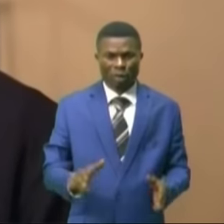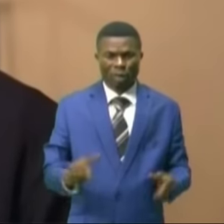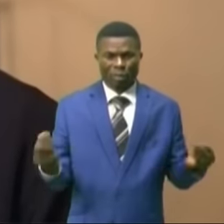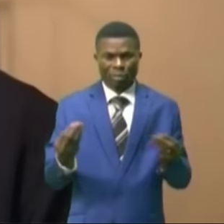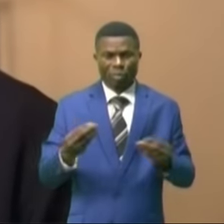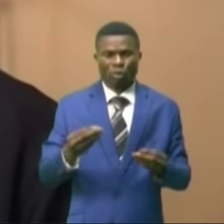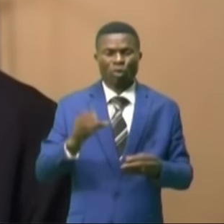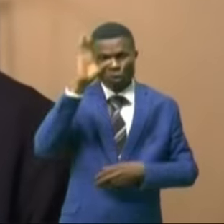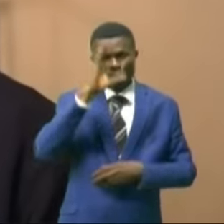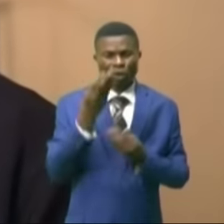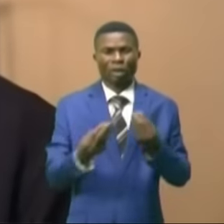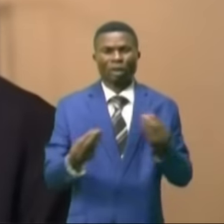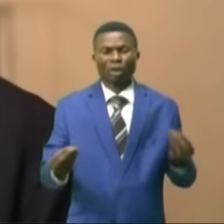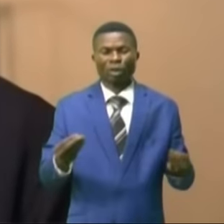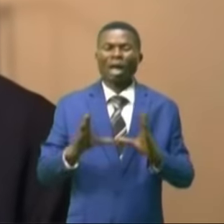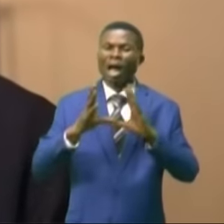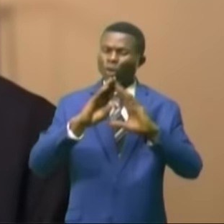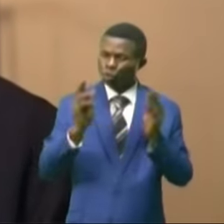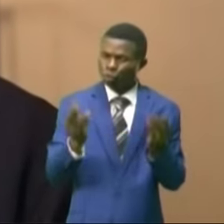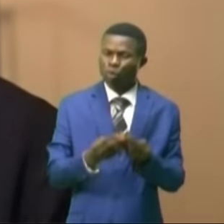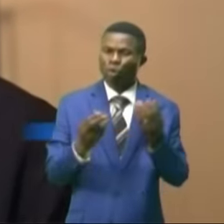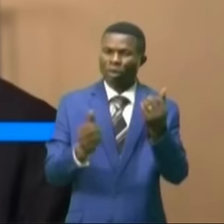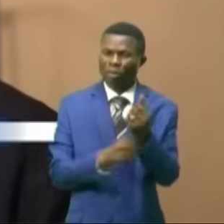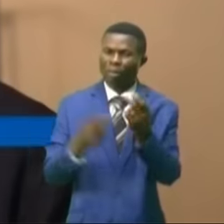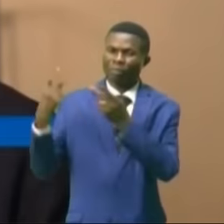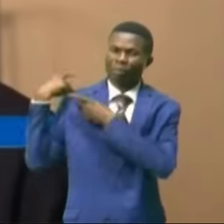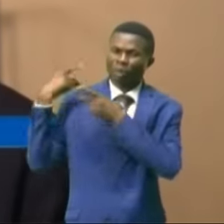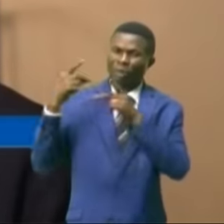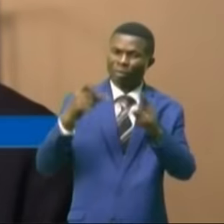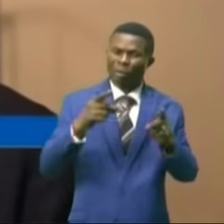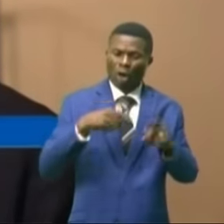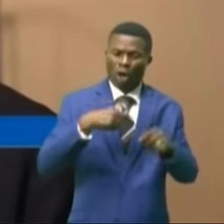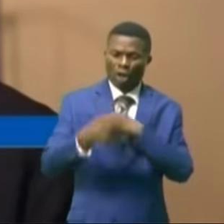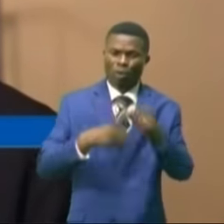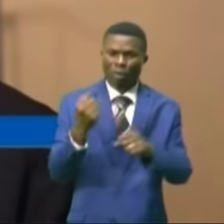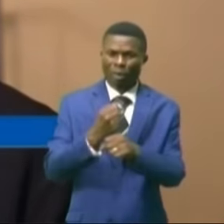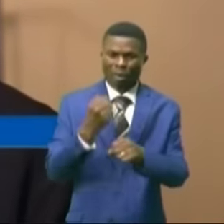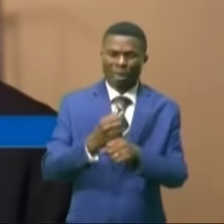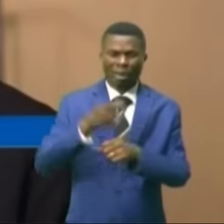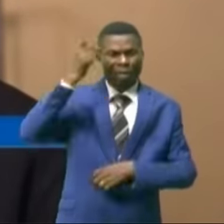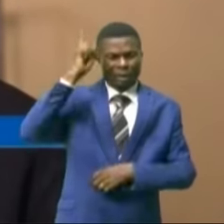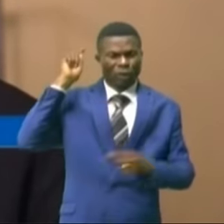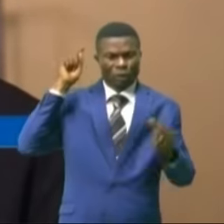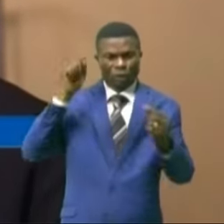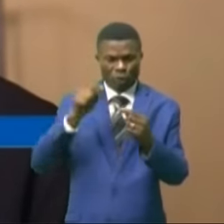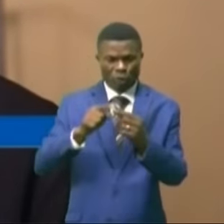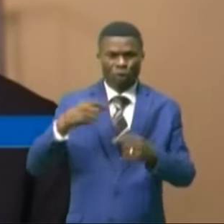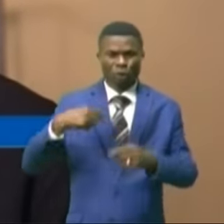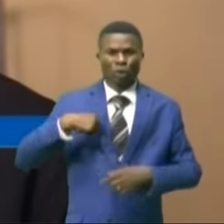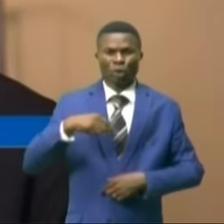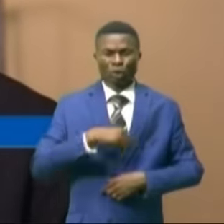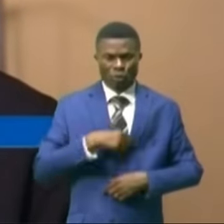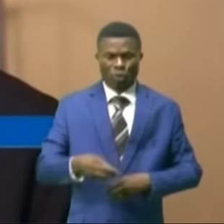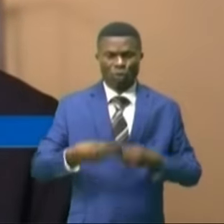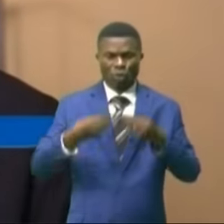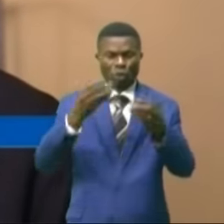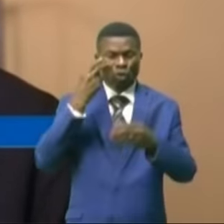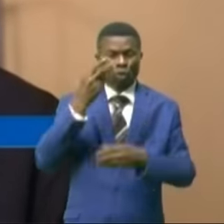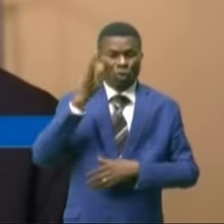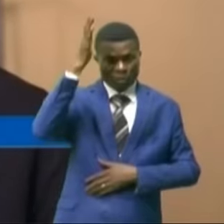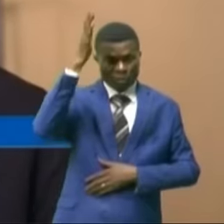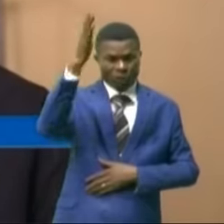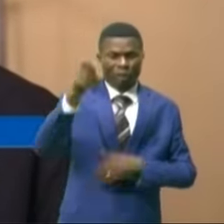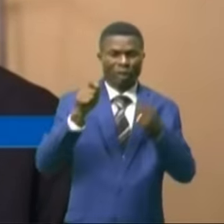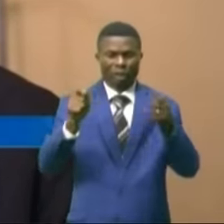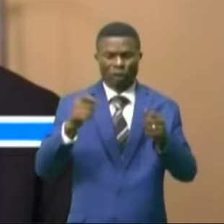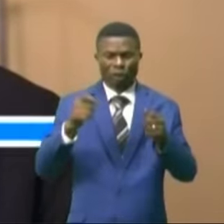les conséquences ensemble depuis les débuts du travail qu'on a commencé. Nous puissions jeter les perspectives d'une presse qui